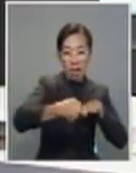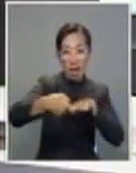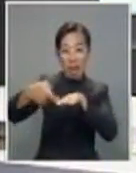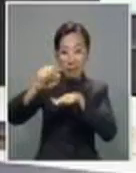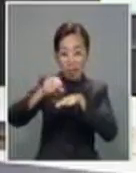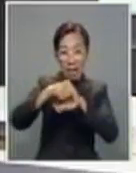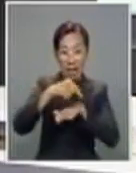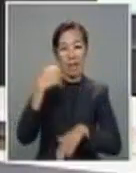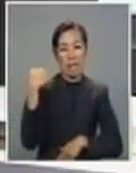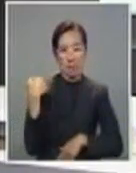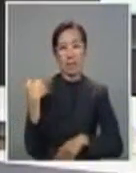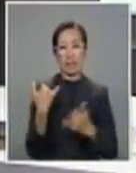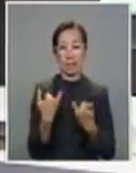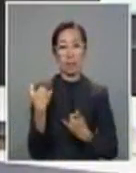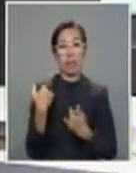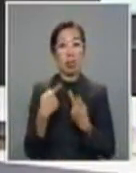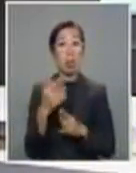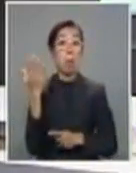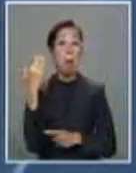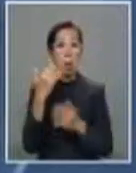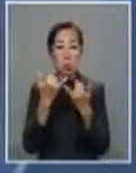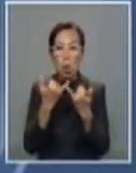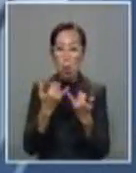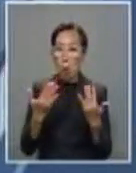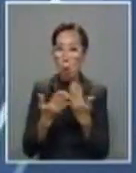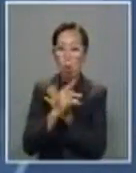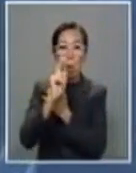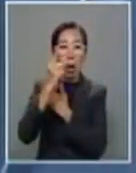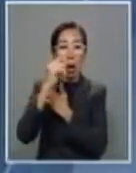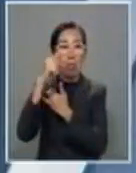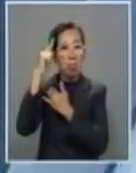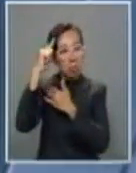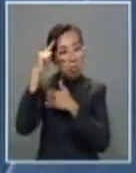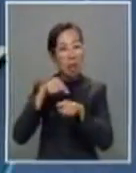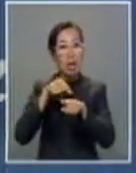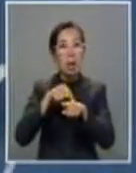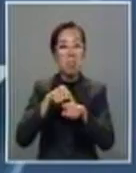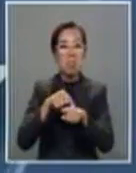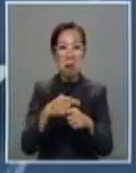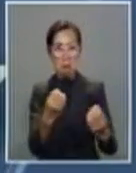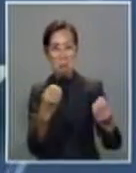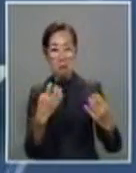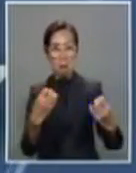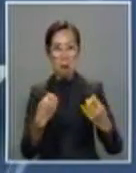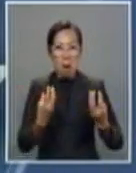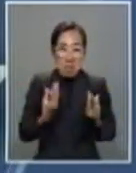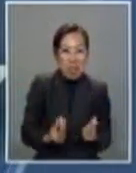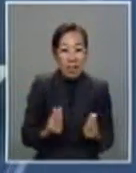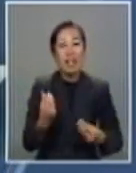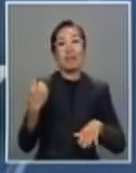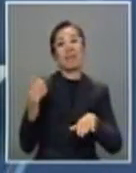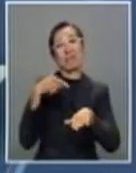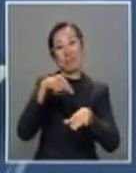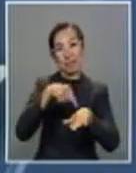แต่ว่าล่องแพสมัยปัจจุบันนี้ไปไกลมากม ัน เป็นแพเทค แพเทคแปลว่ามี คือมีการ มีเพลง มี